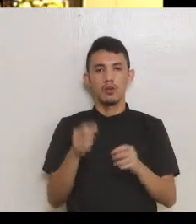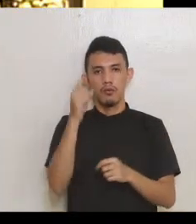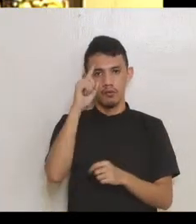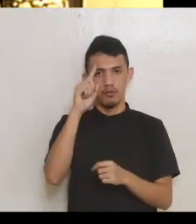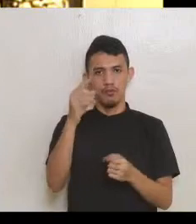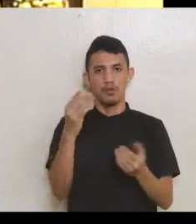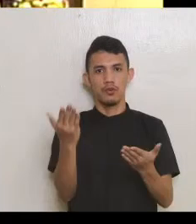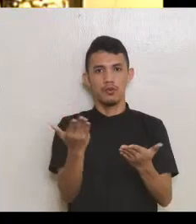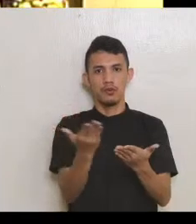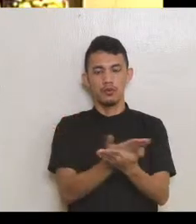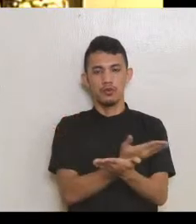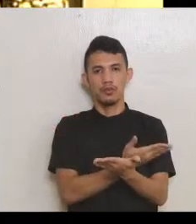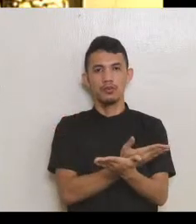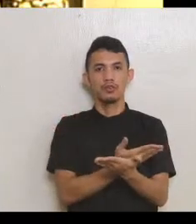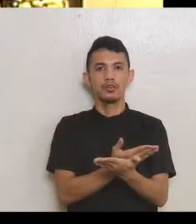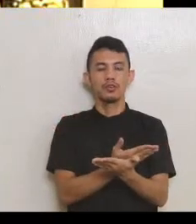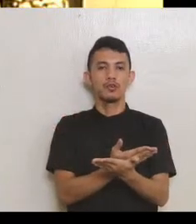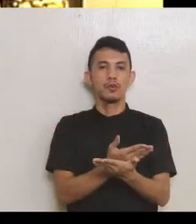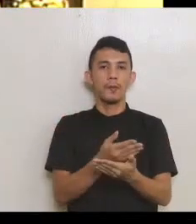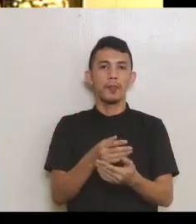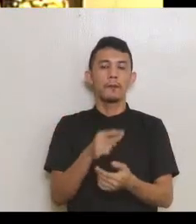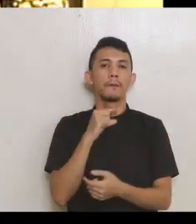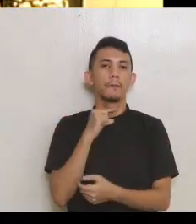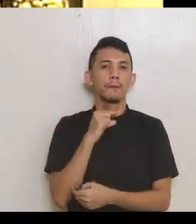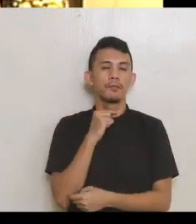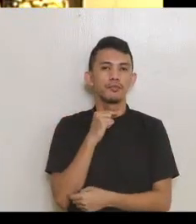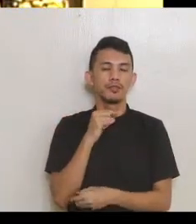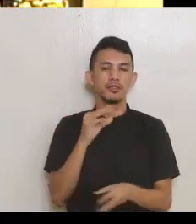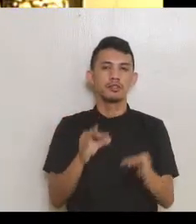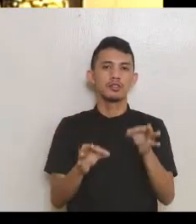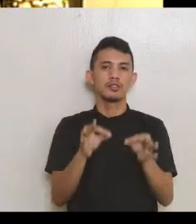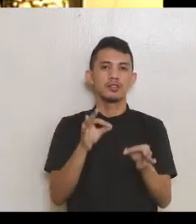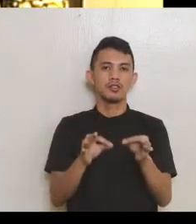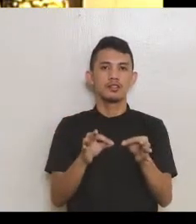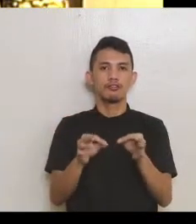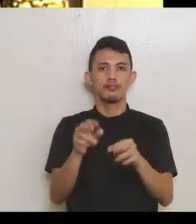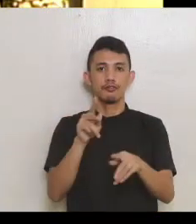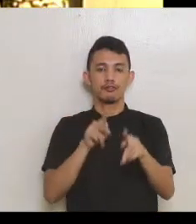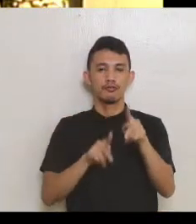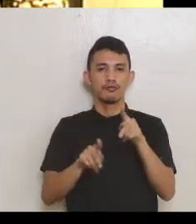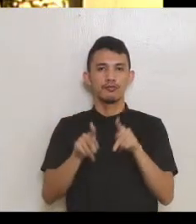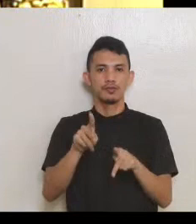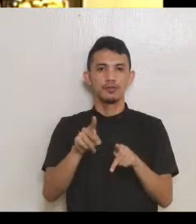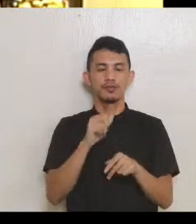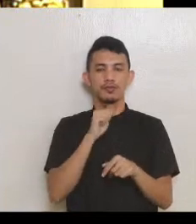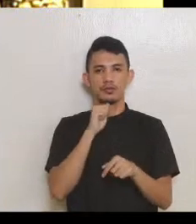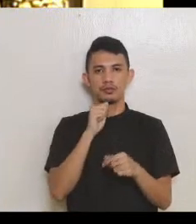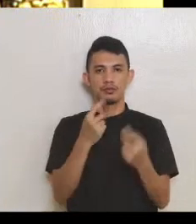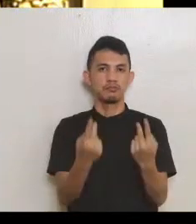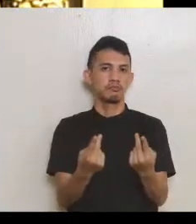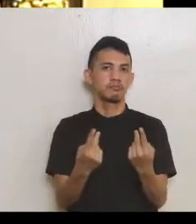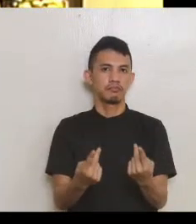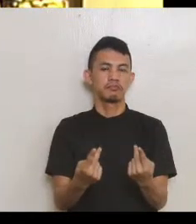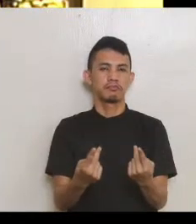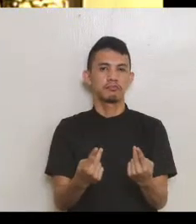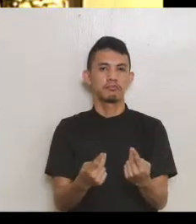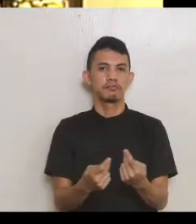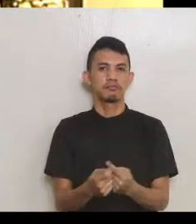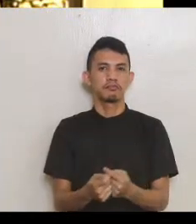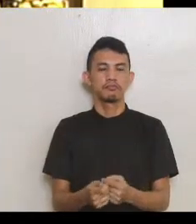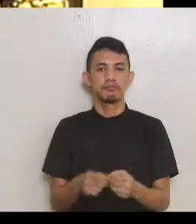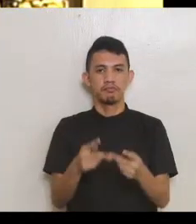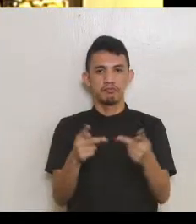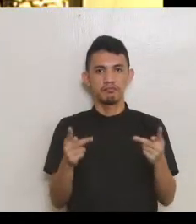imong i-turn over nila kung wa na sila diha sa ilahang mga dapit. Amen?